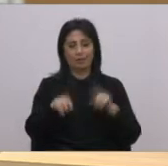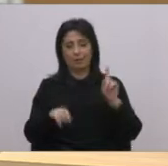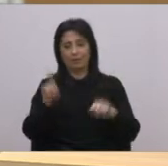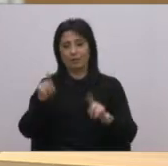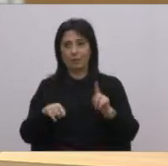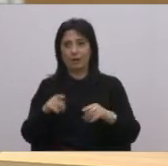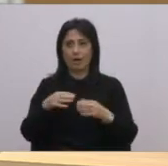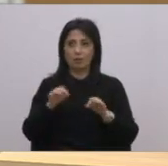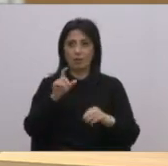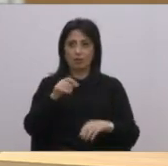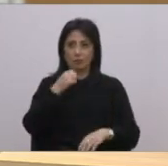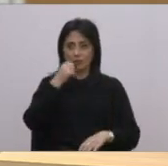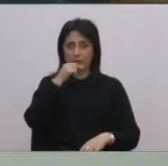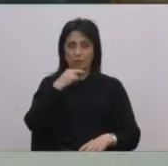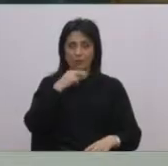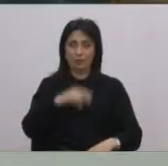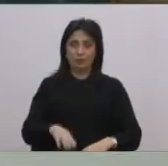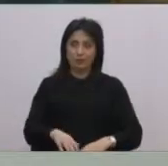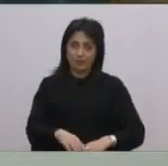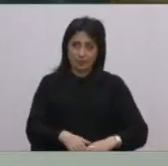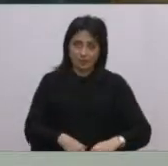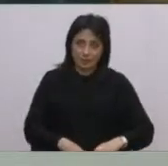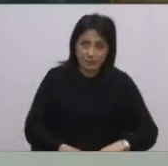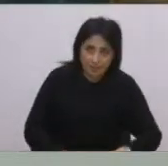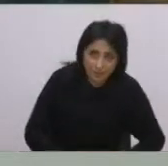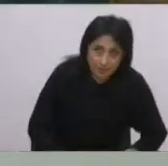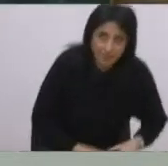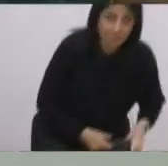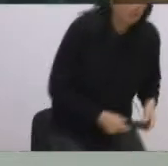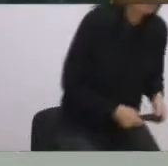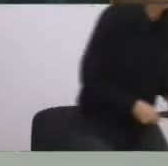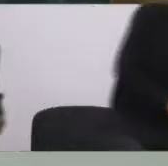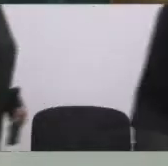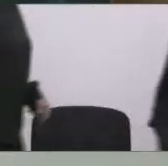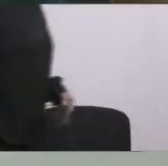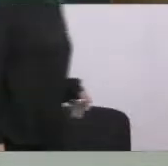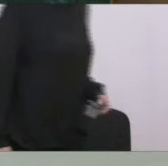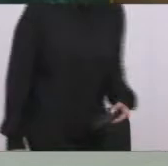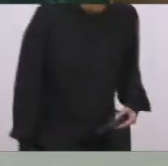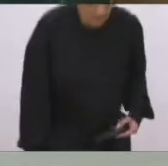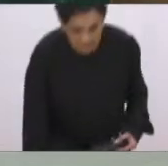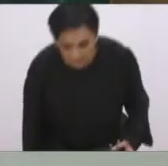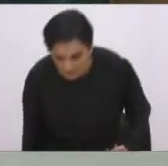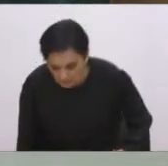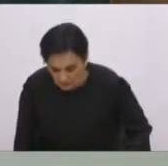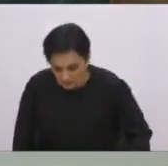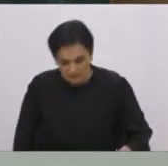ესე გაუშვათ ხალხი. Მადლობა ყურადღებისთვის. ბატონო მიხეილ სარჯველაძე.